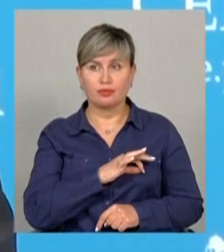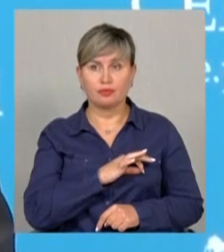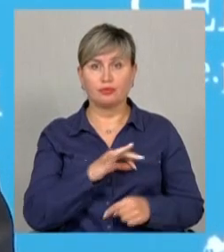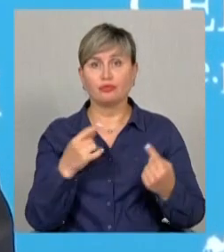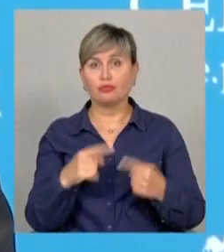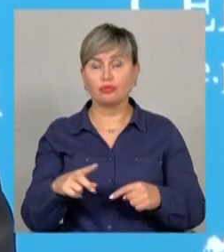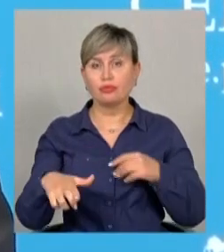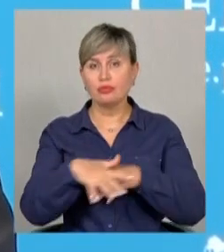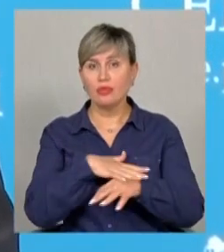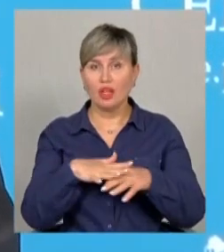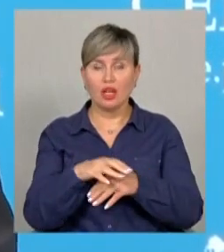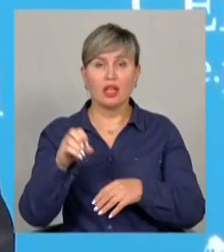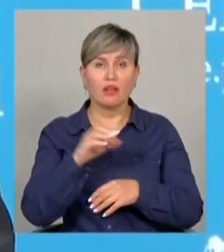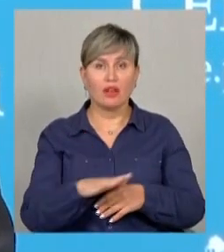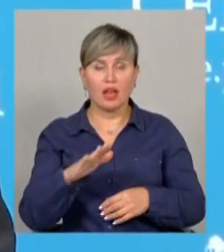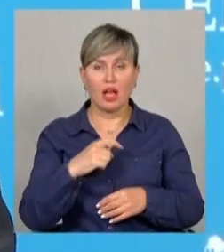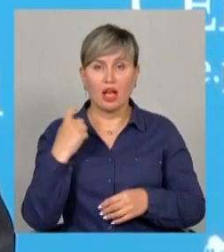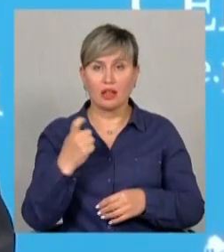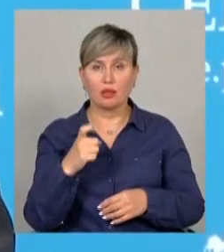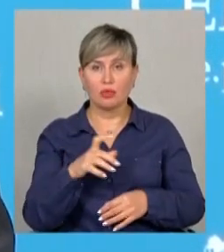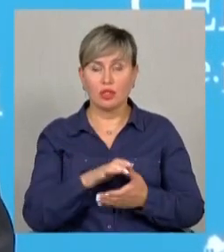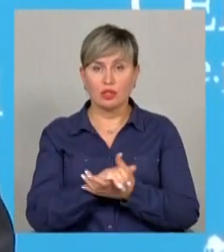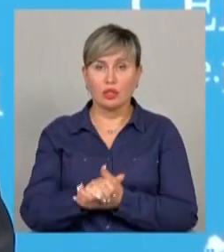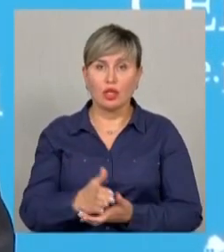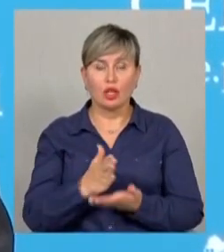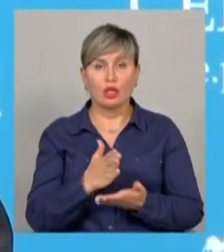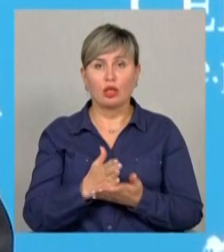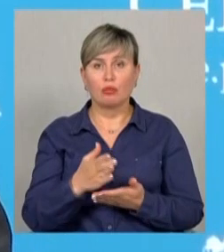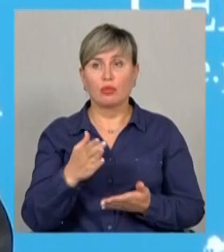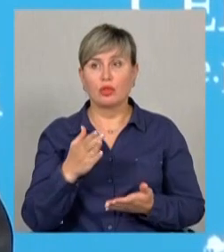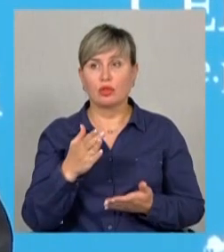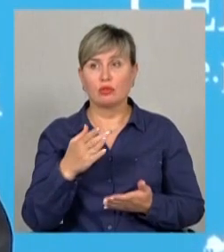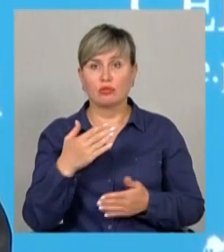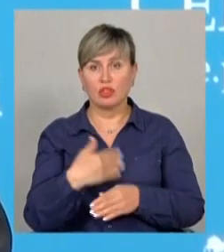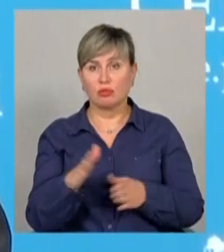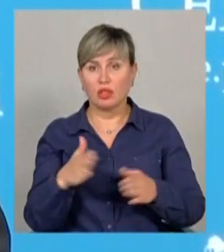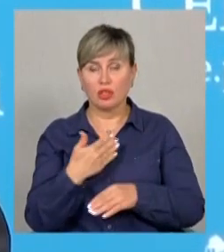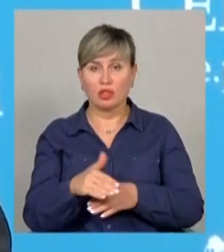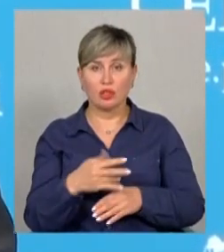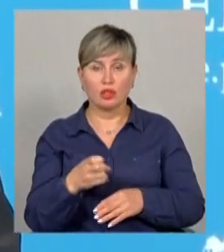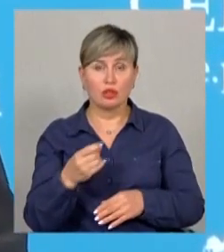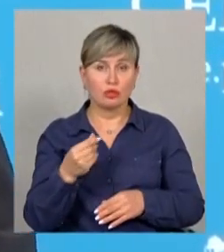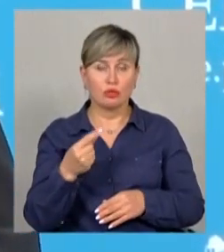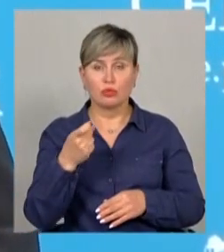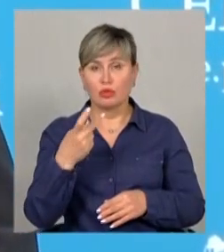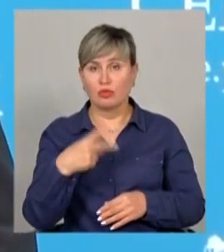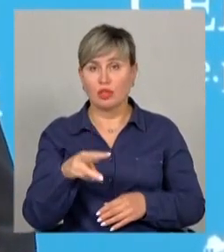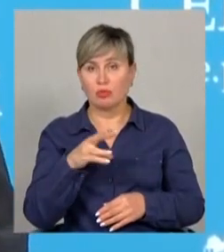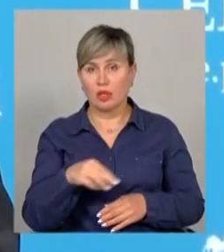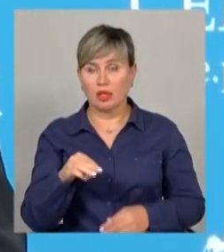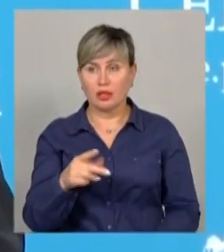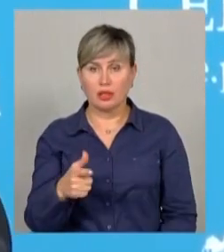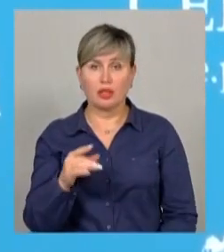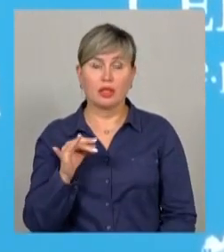других стран Евразийского экономического союза имеют 120 кредитов на сумму около 120 миллиардов тенге.